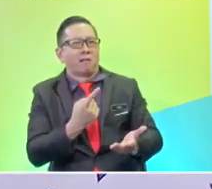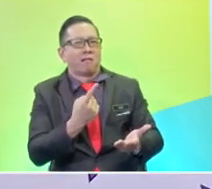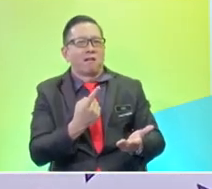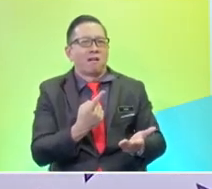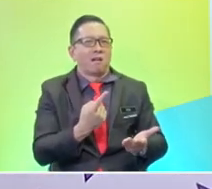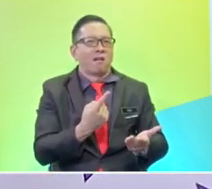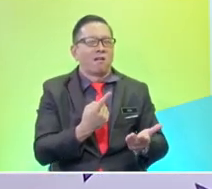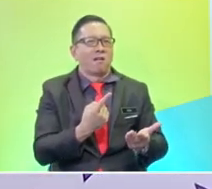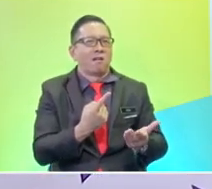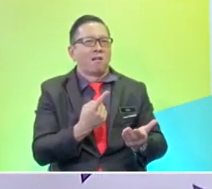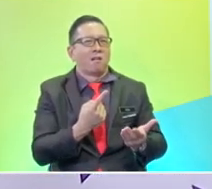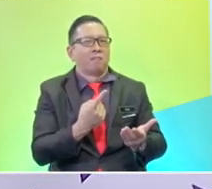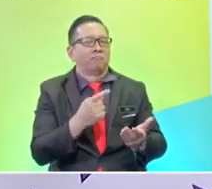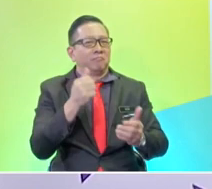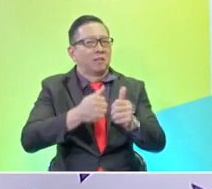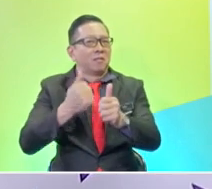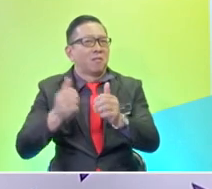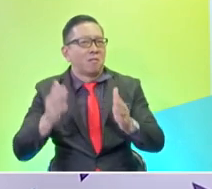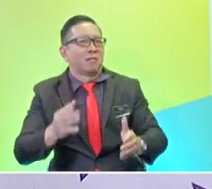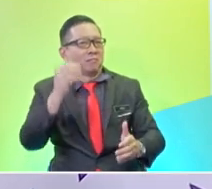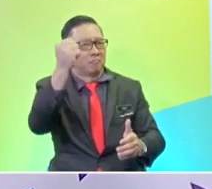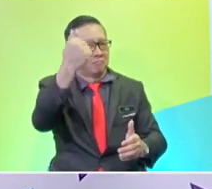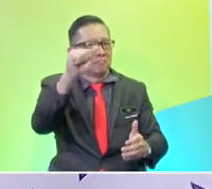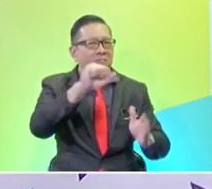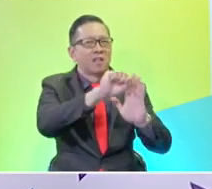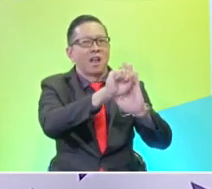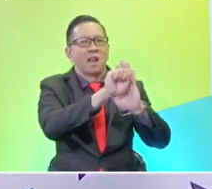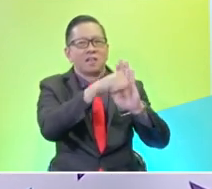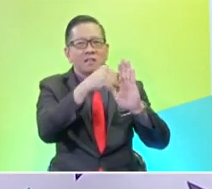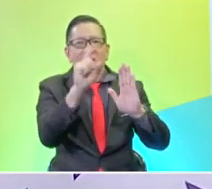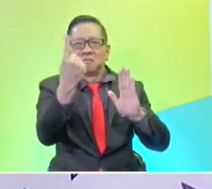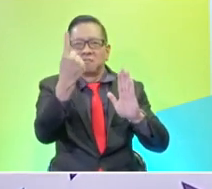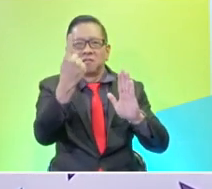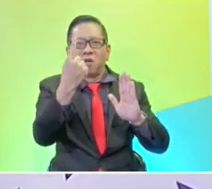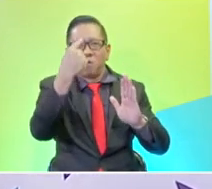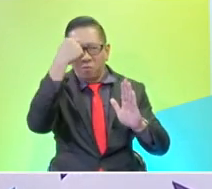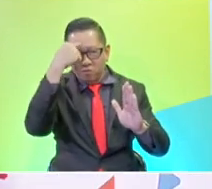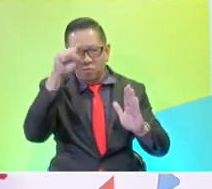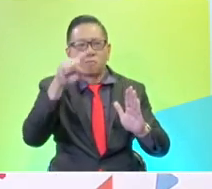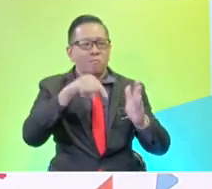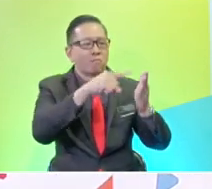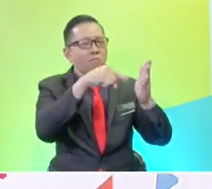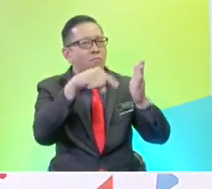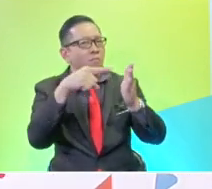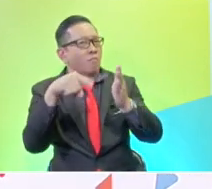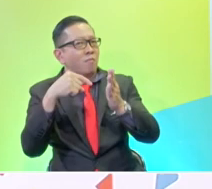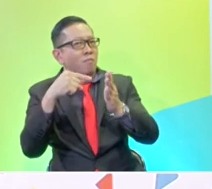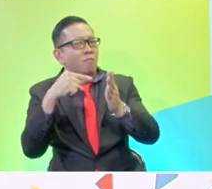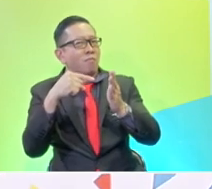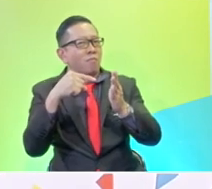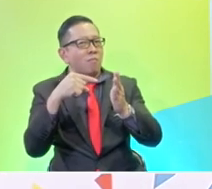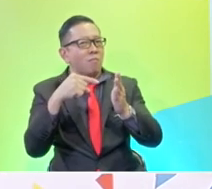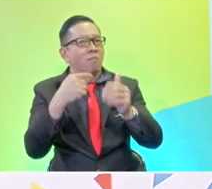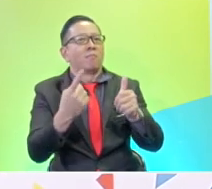diberikan hanya 10 soal untuk membulakan sebanyak simbol yang boleh peserta yang pertama